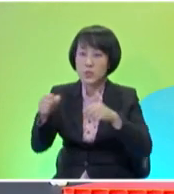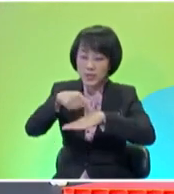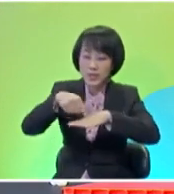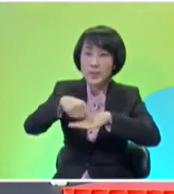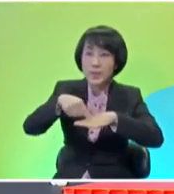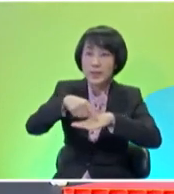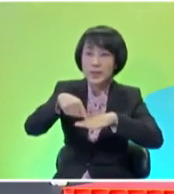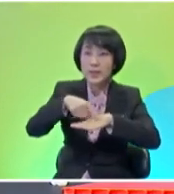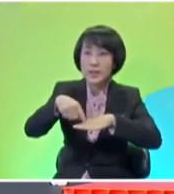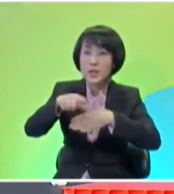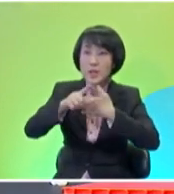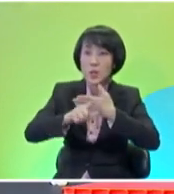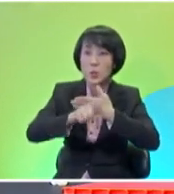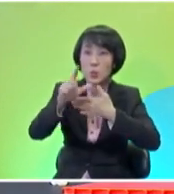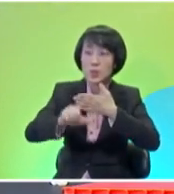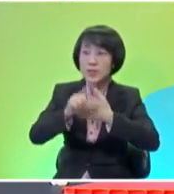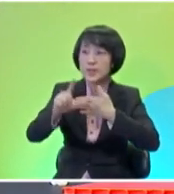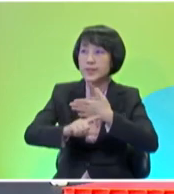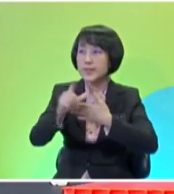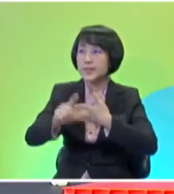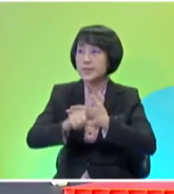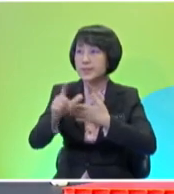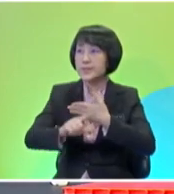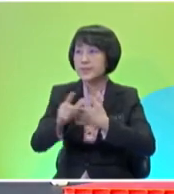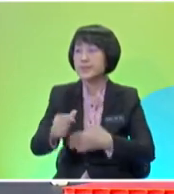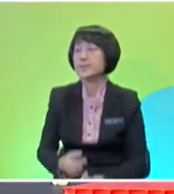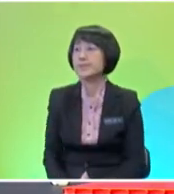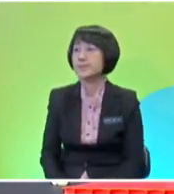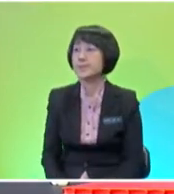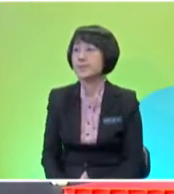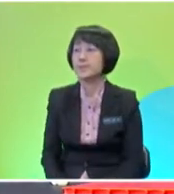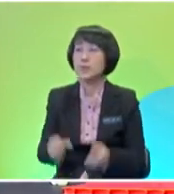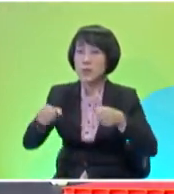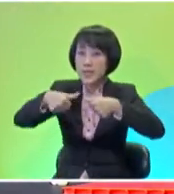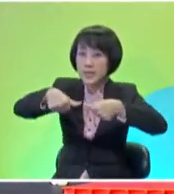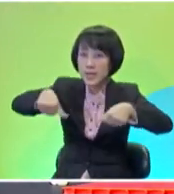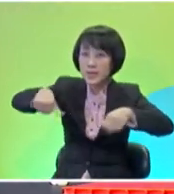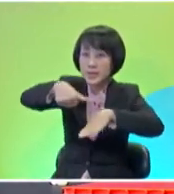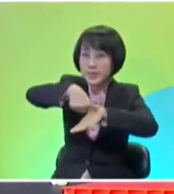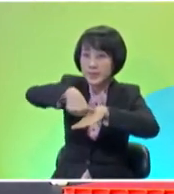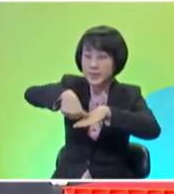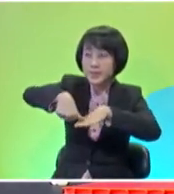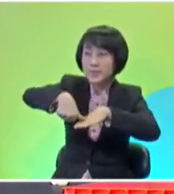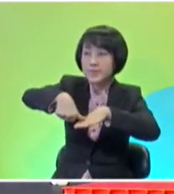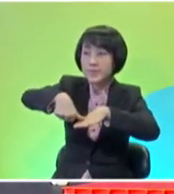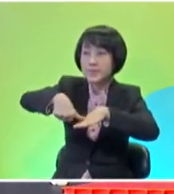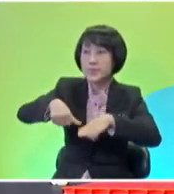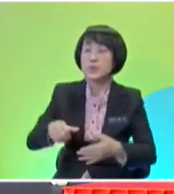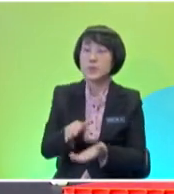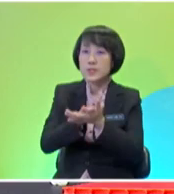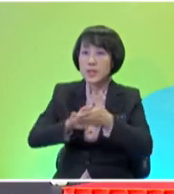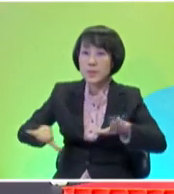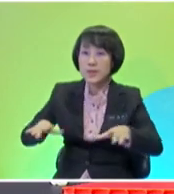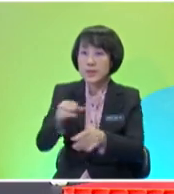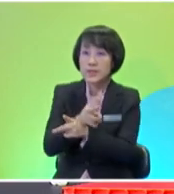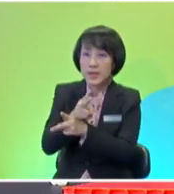sambung kerja lagi, memang kita gunakan perekatlah ataupun plaster. Okey. Supaya selamatlah, tak terkena lagi tak luka terkena tersebut. Kan? Itu